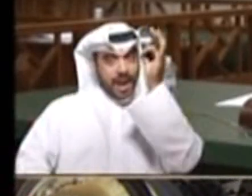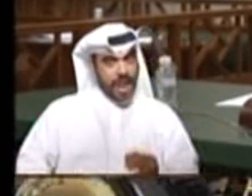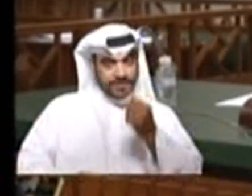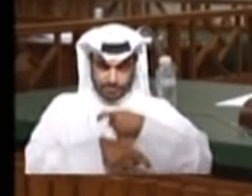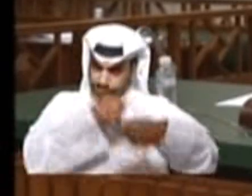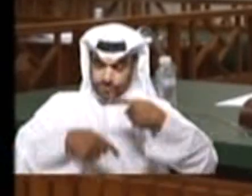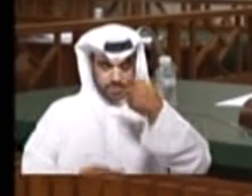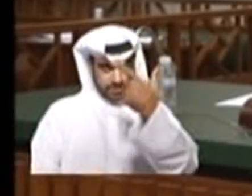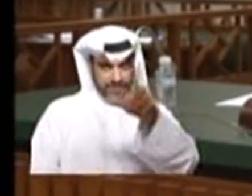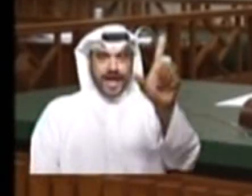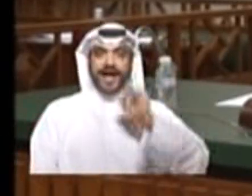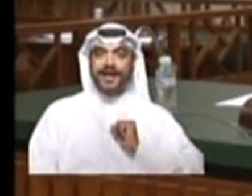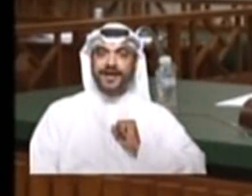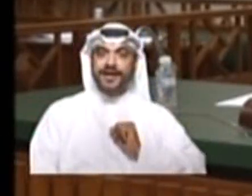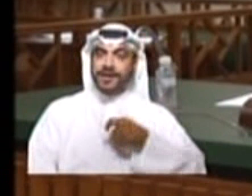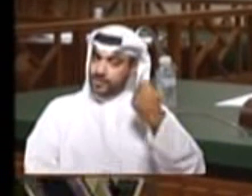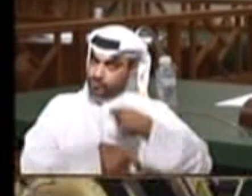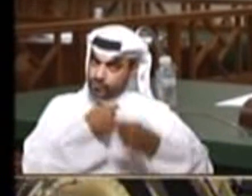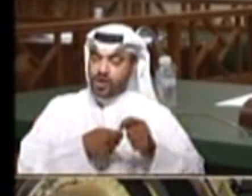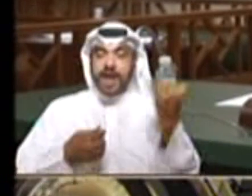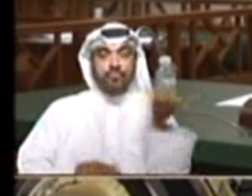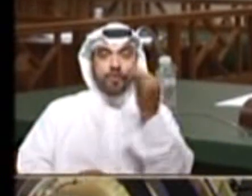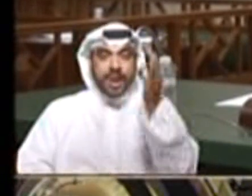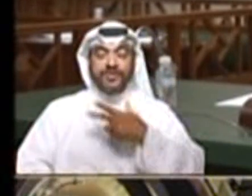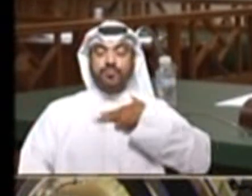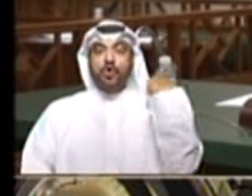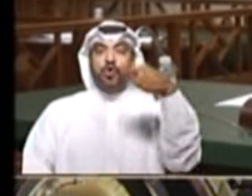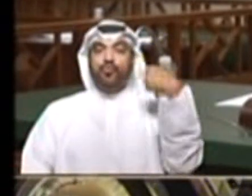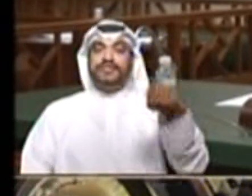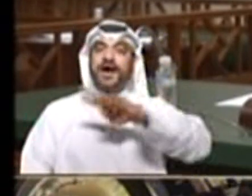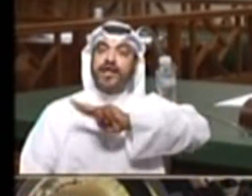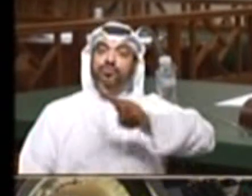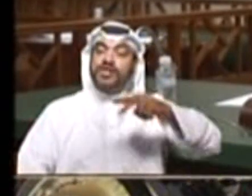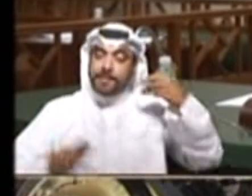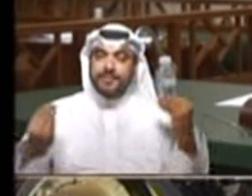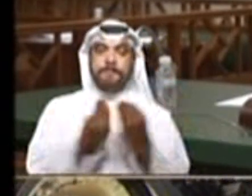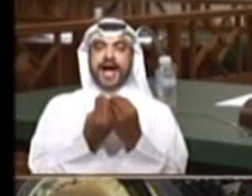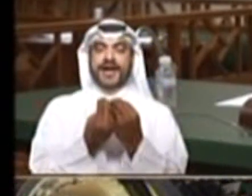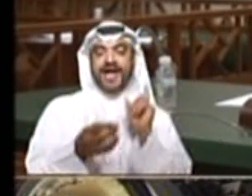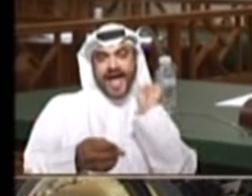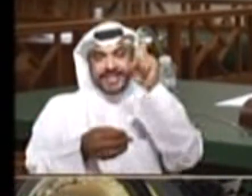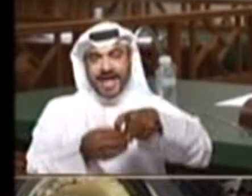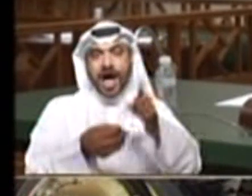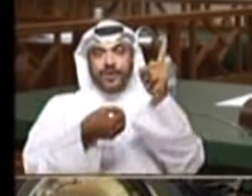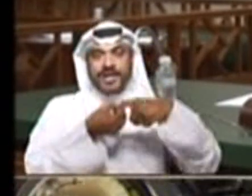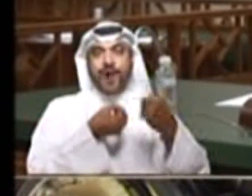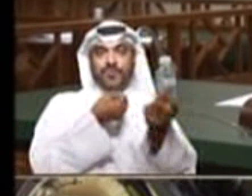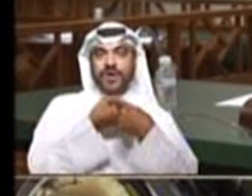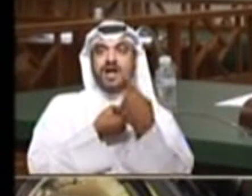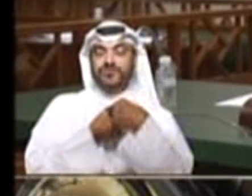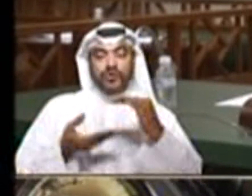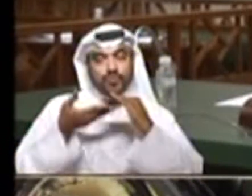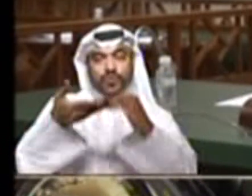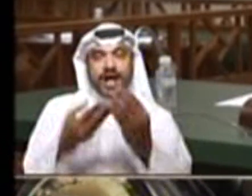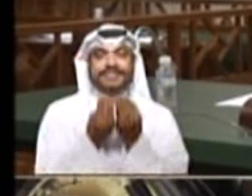الصحيحة، وهذا التطبيق يحتاج إلى تكامل عدة جهات. فالآن التعاون بين الجهات المتعددة في توفير